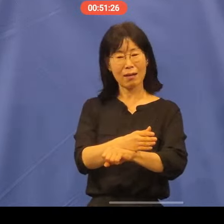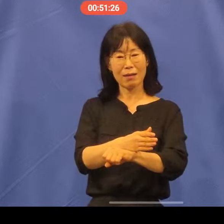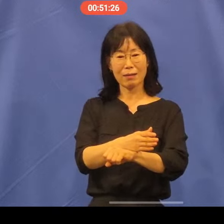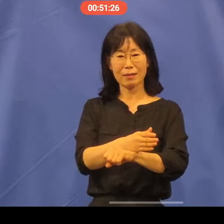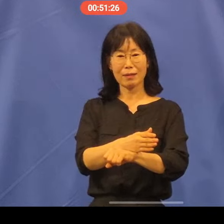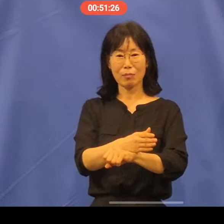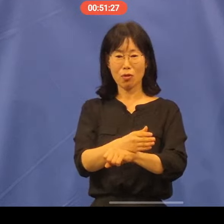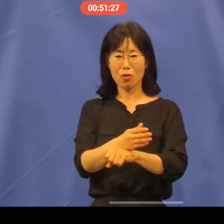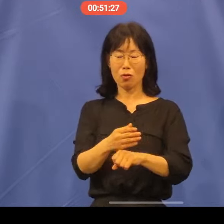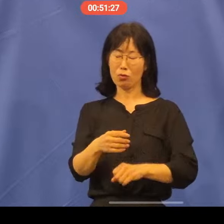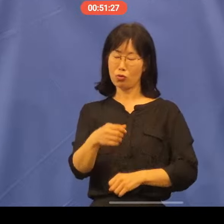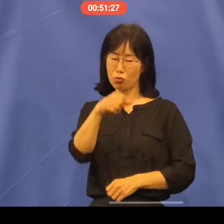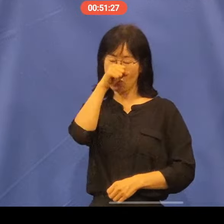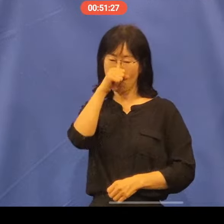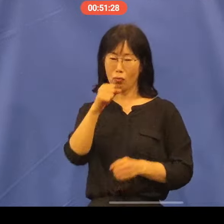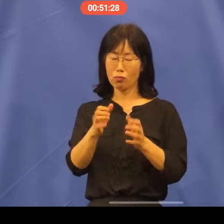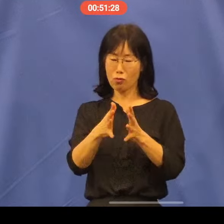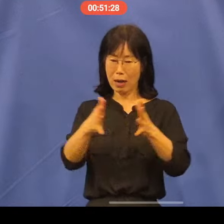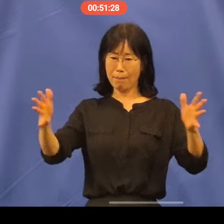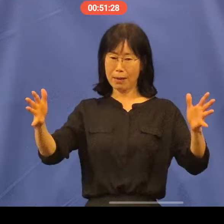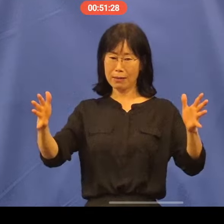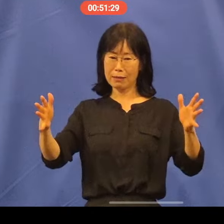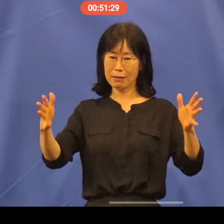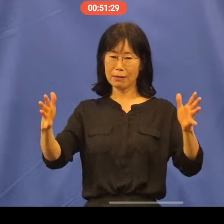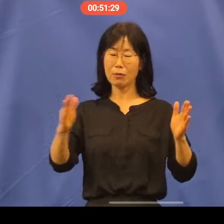인생이 그냥 맥시마이저가 되는 거예요.